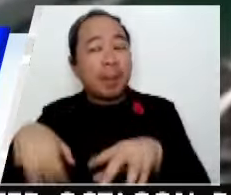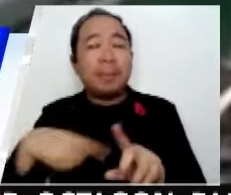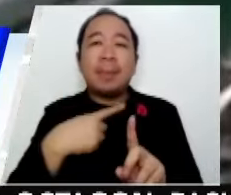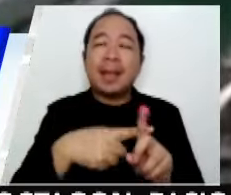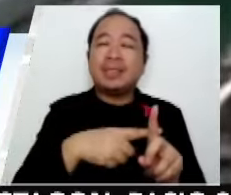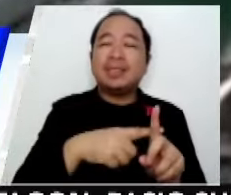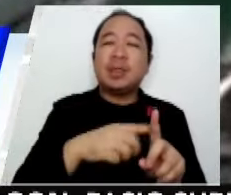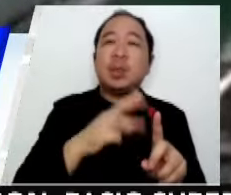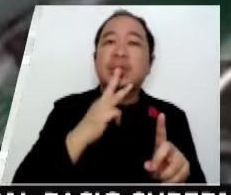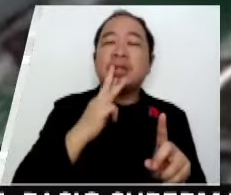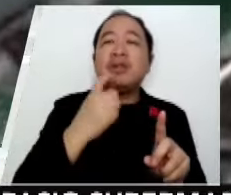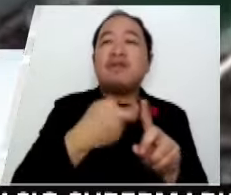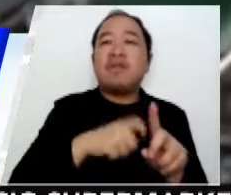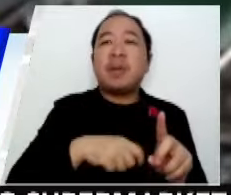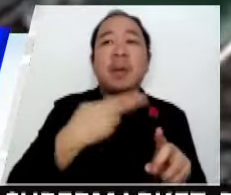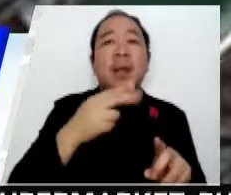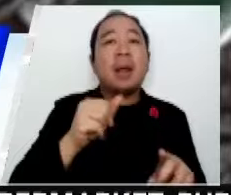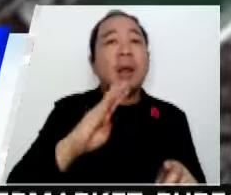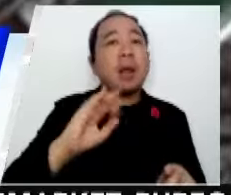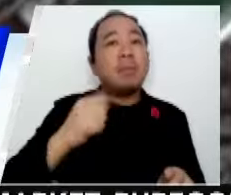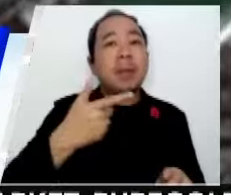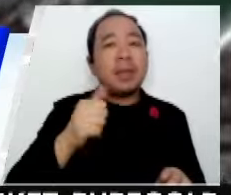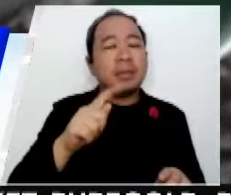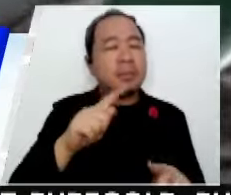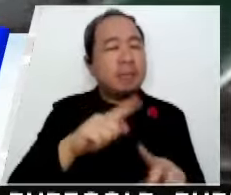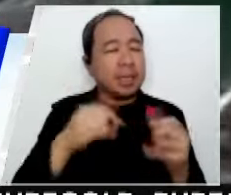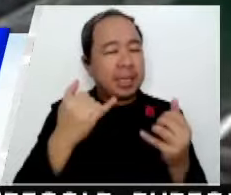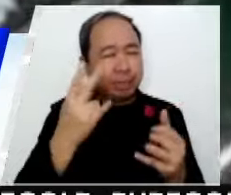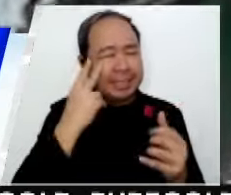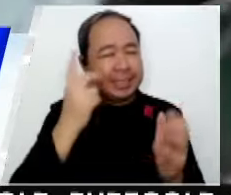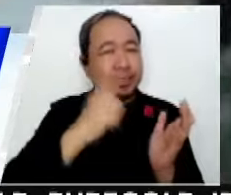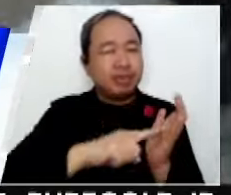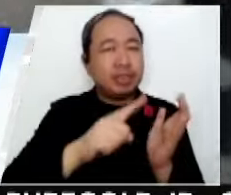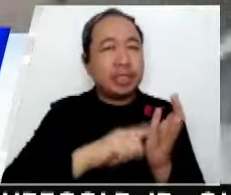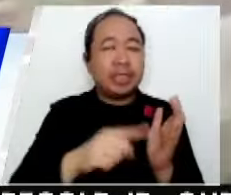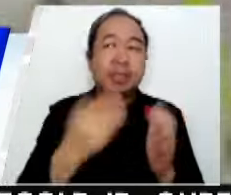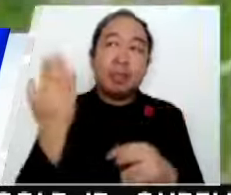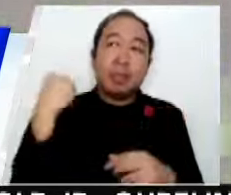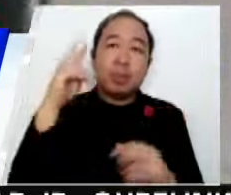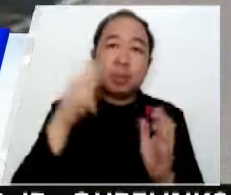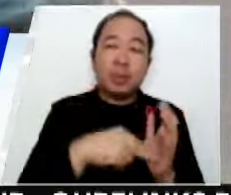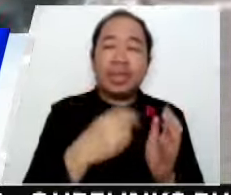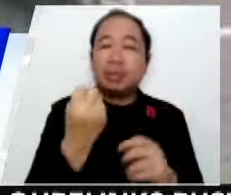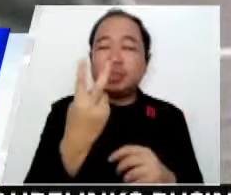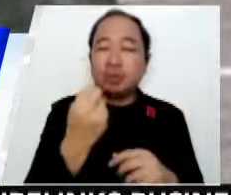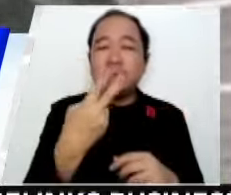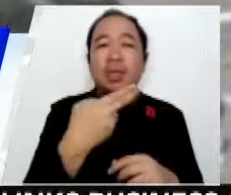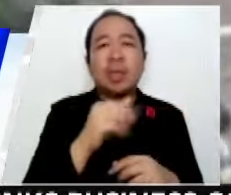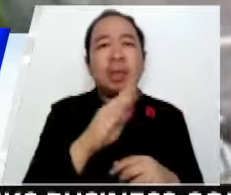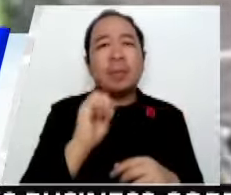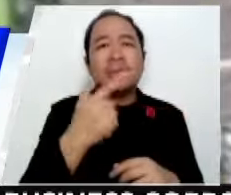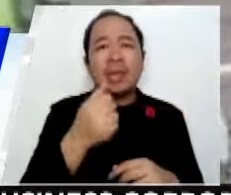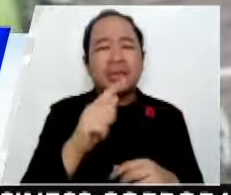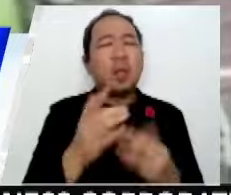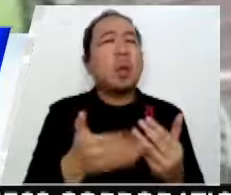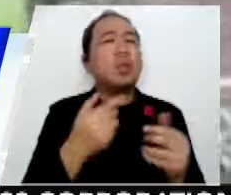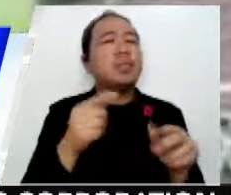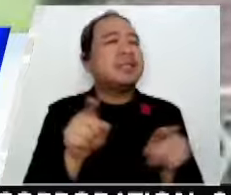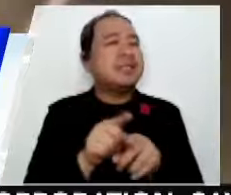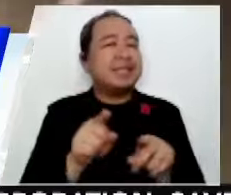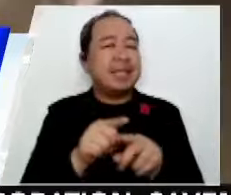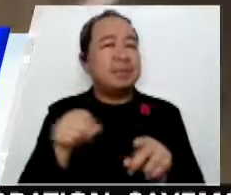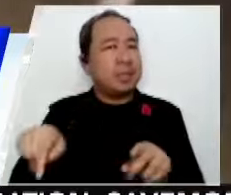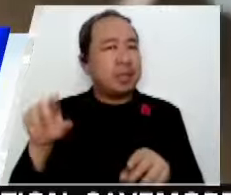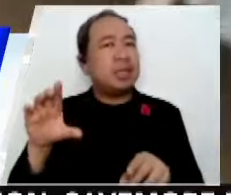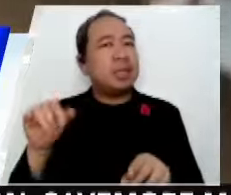nito, tinignan natin yung habagat episode noong 2012. May bagyo rin yun na halos kaparehas ang pagkilos ng bagyong si Karina, hindi